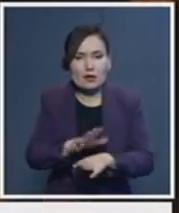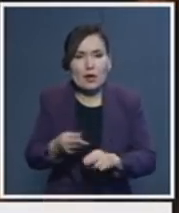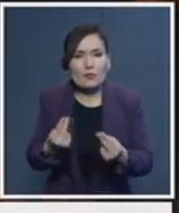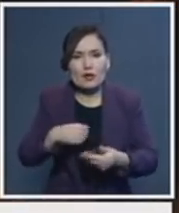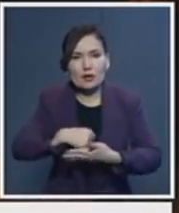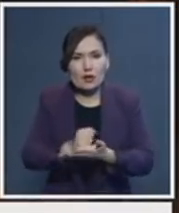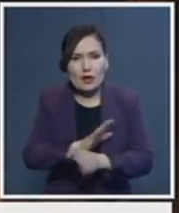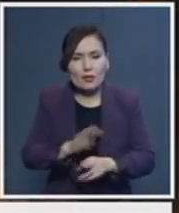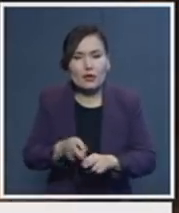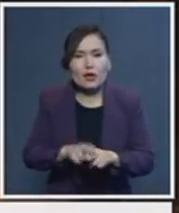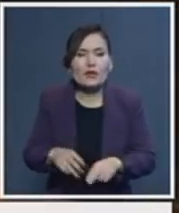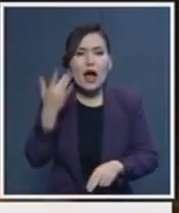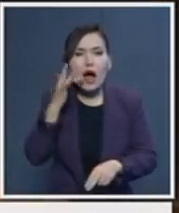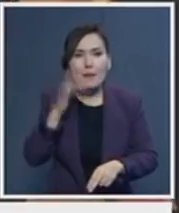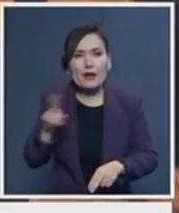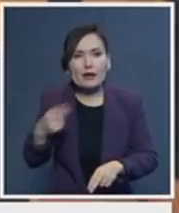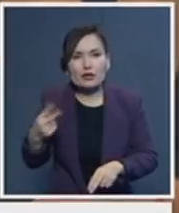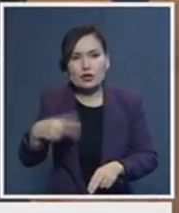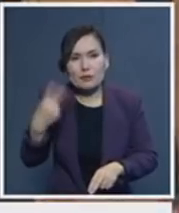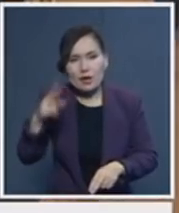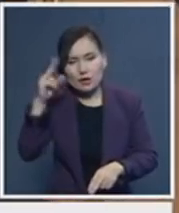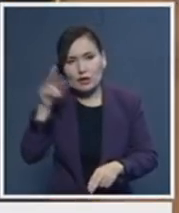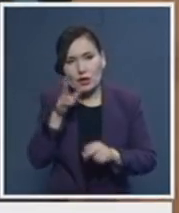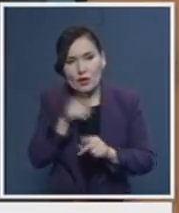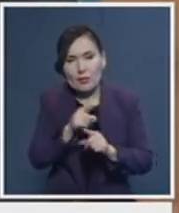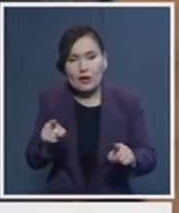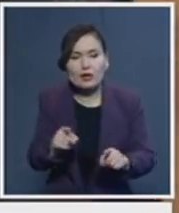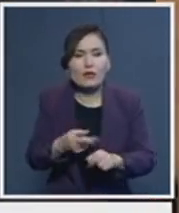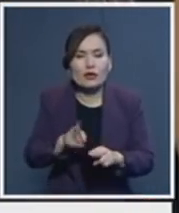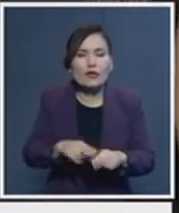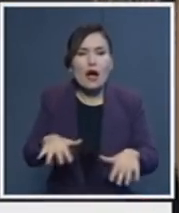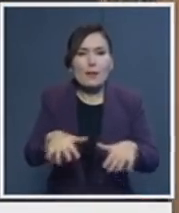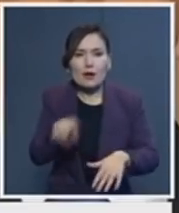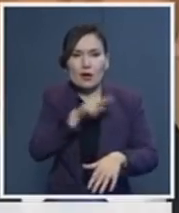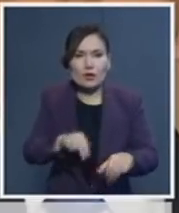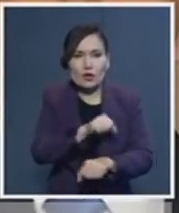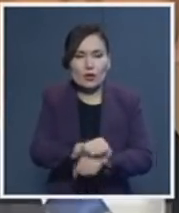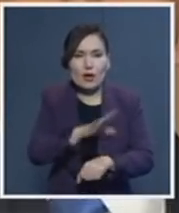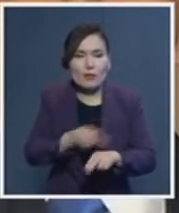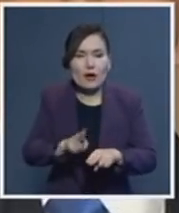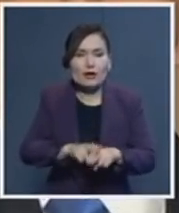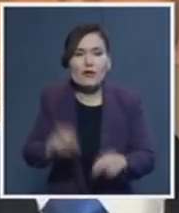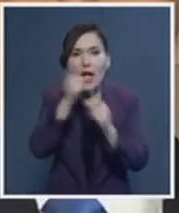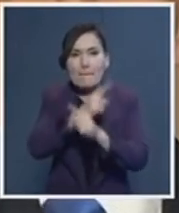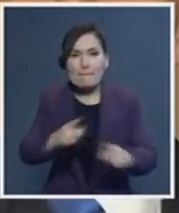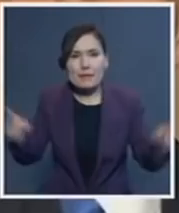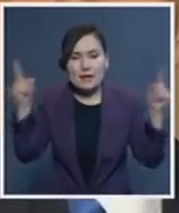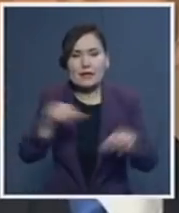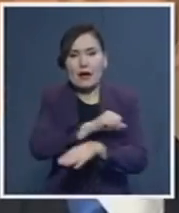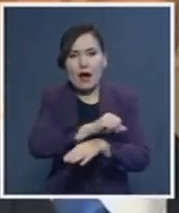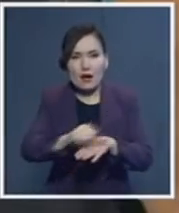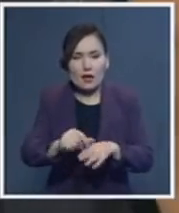бекітілмей, Құрама Штаттар үкіметі 1990-ның 22-сінен бері жартылай жабық тұр. Трамп болса шекараны мықтауға қаражат бөлінбесе,